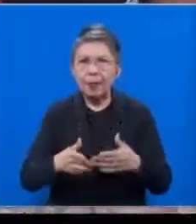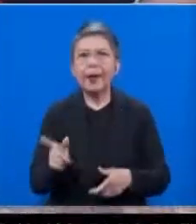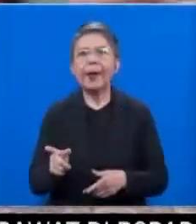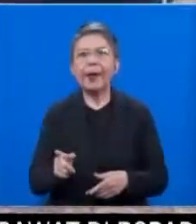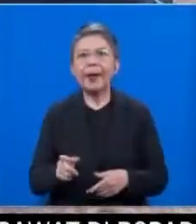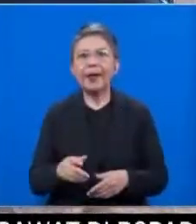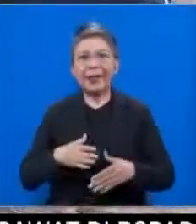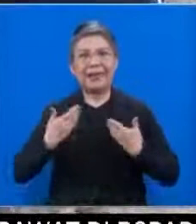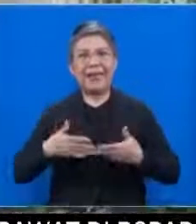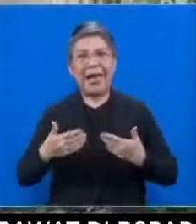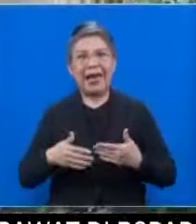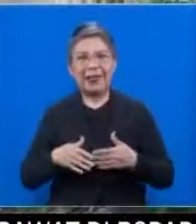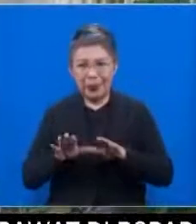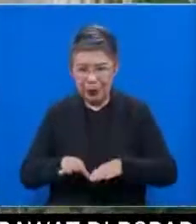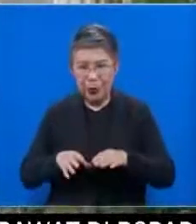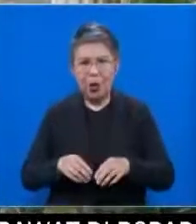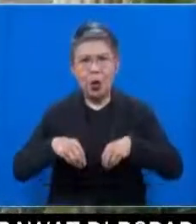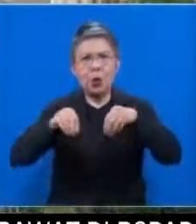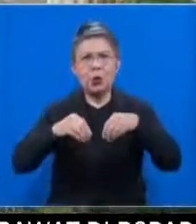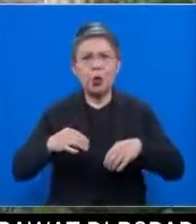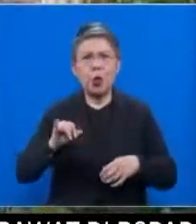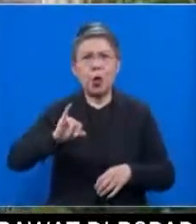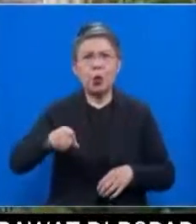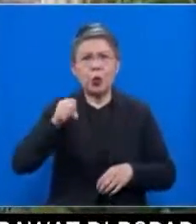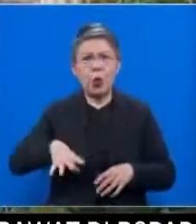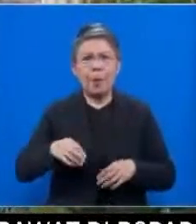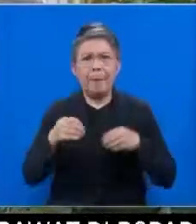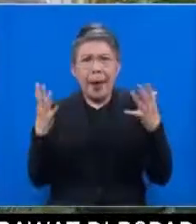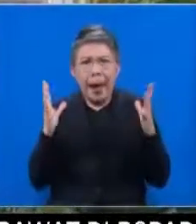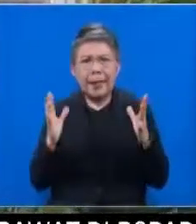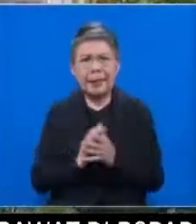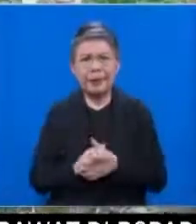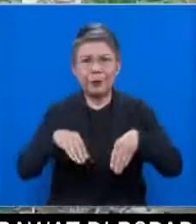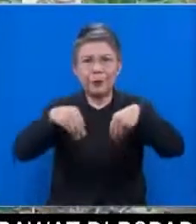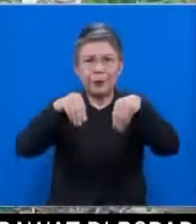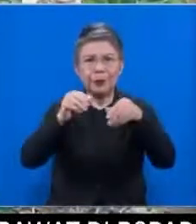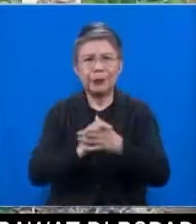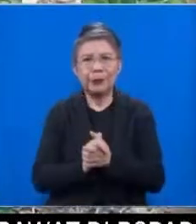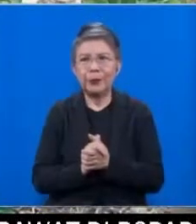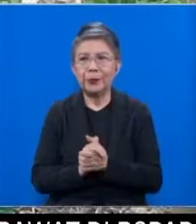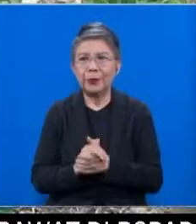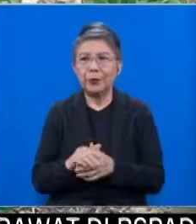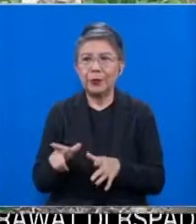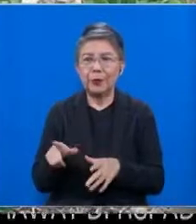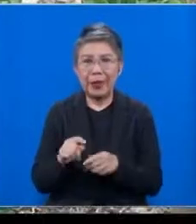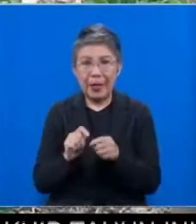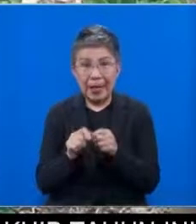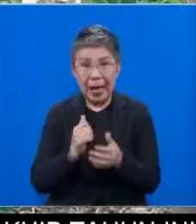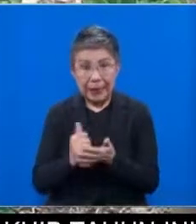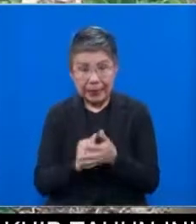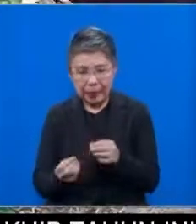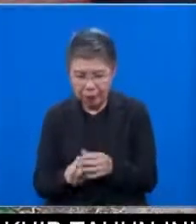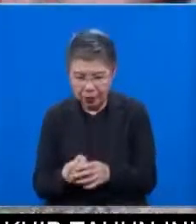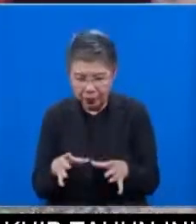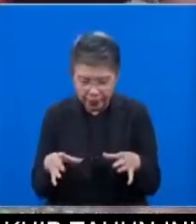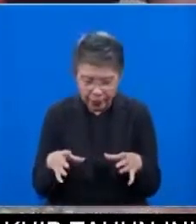menjadi ketagihan setelah meraup jutaan rupiah dari usaha menjual bonsai Kamboja. Bonsai dibentuk dari bibit asli disemai